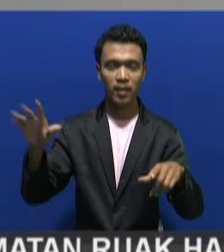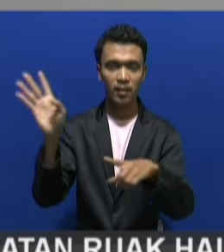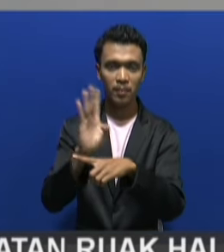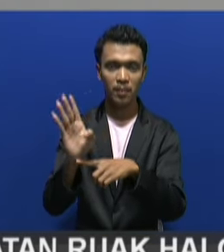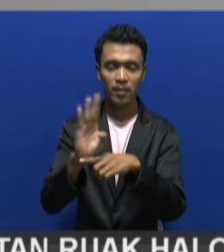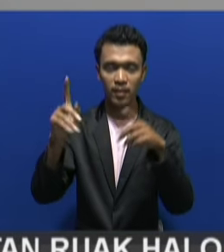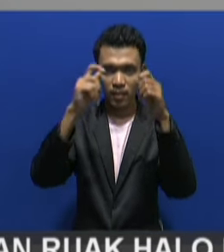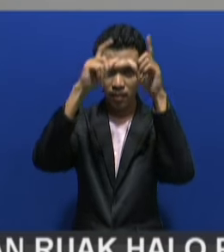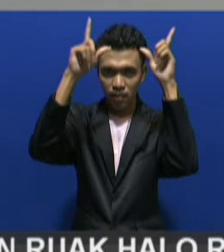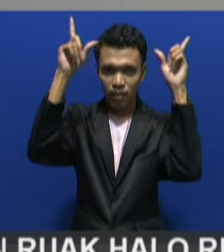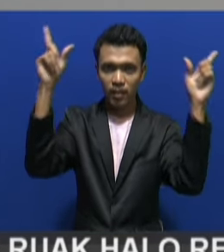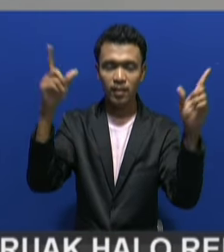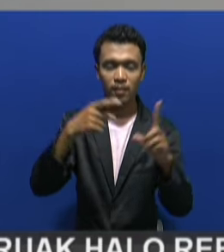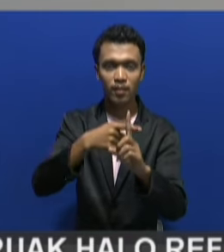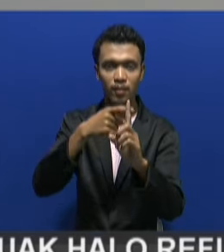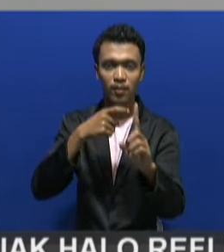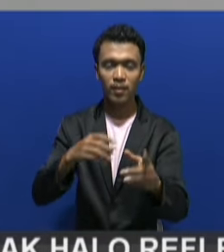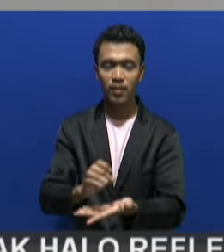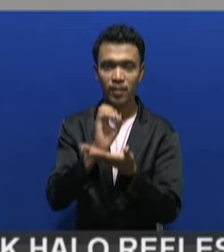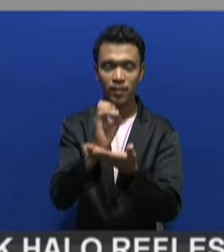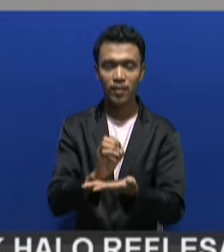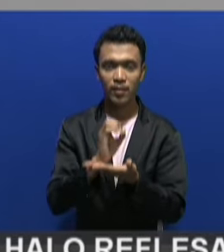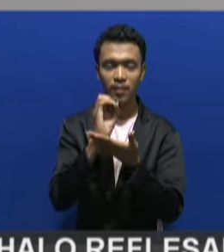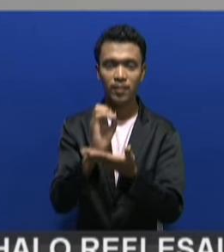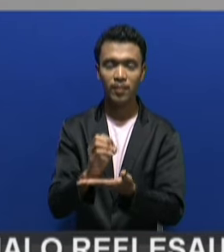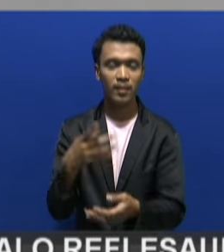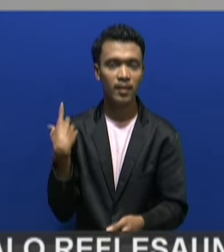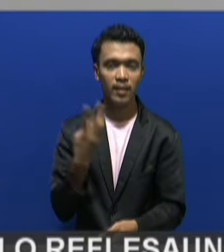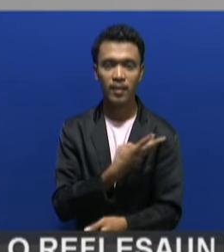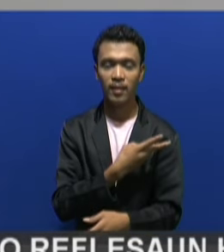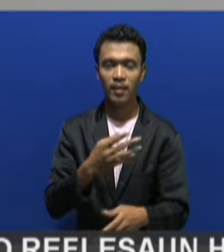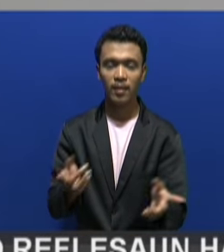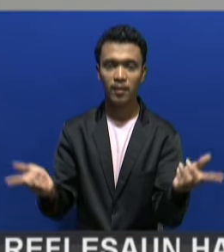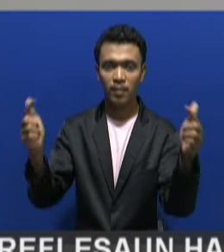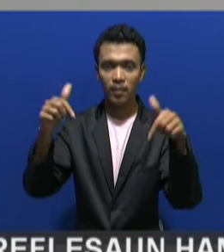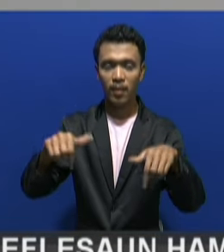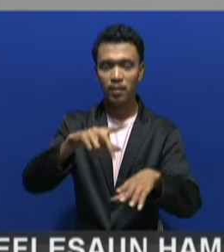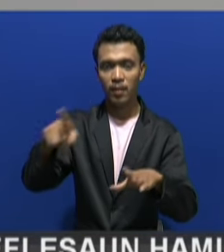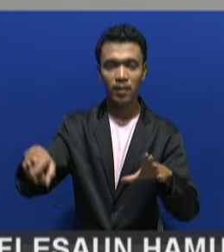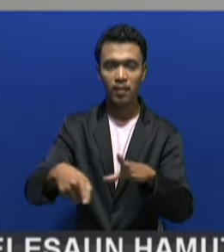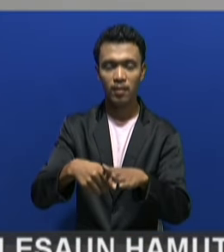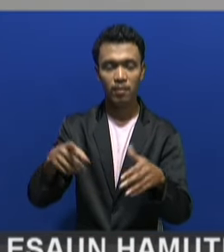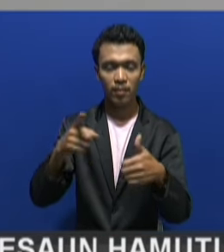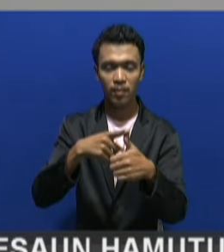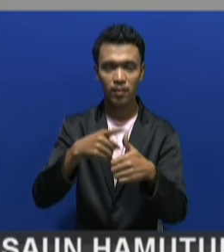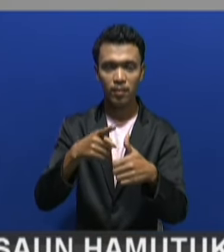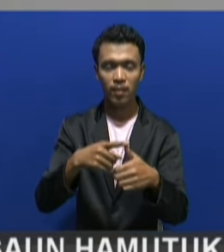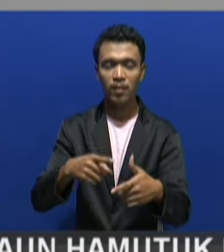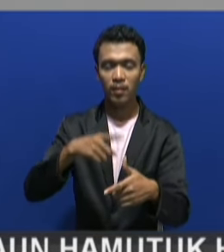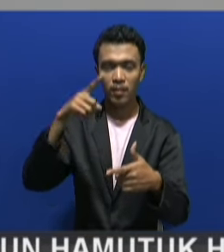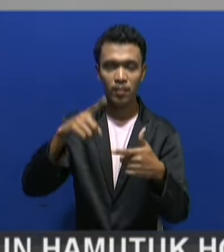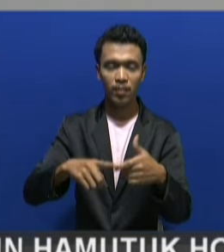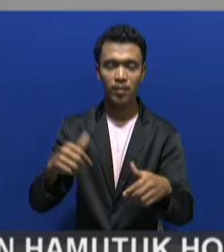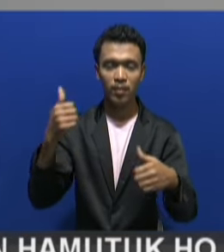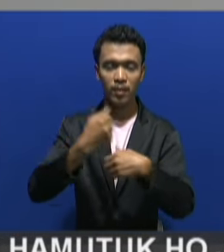Timor Leste melalui Poikusi. Kita lakukan kunjungan pertama ini, melakukan mapping, kemudian kita akan